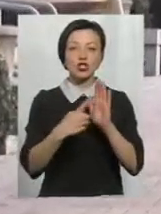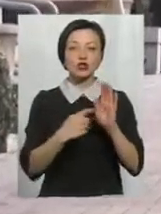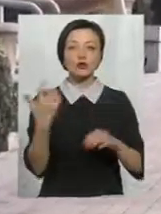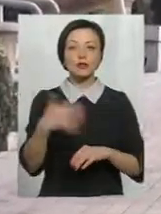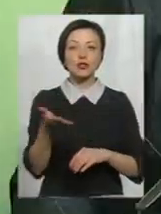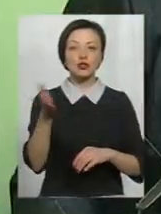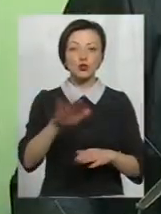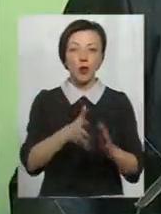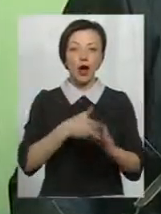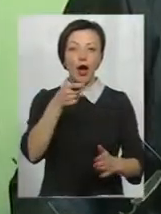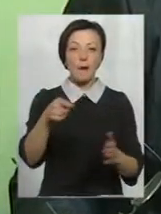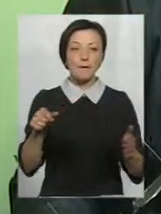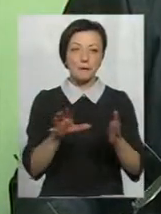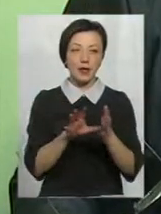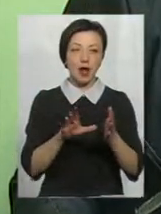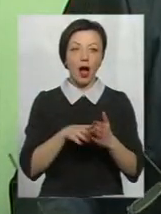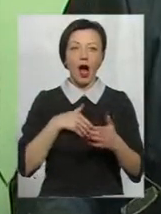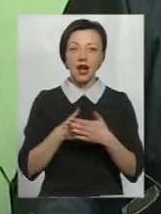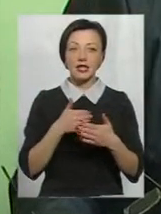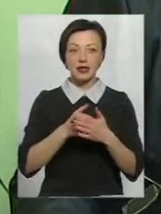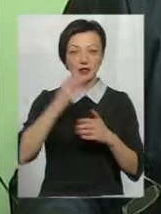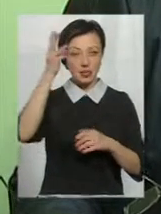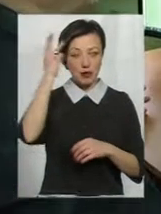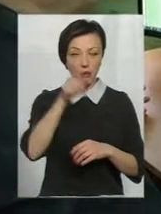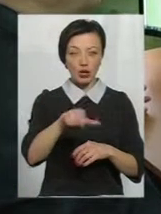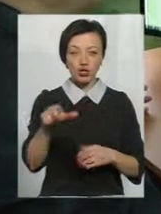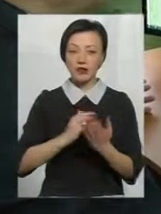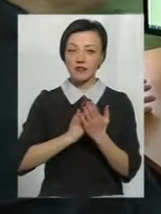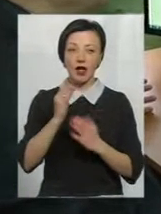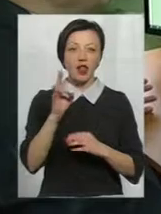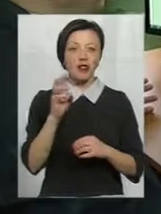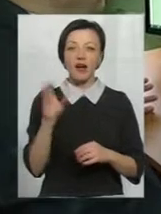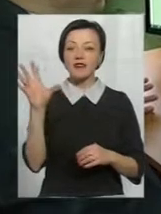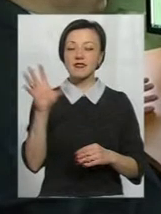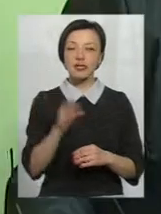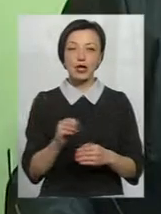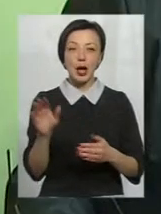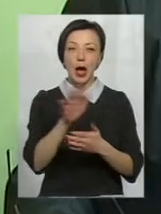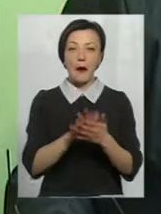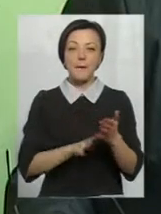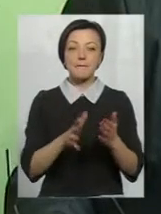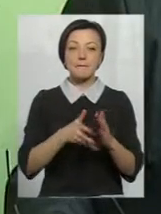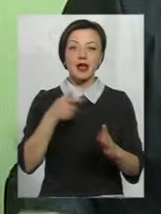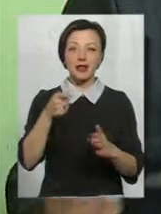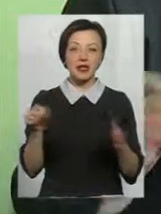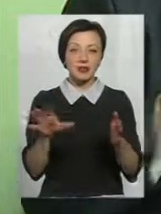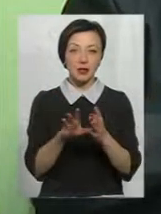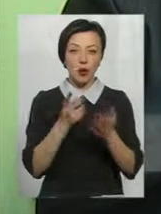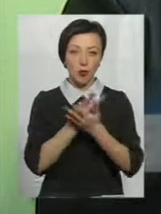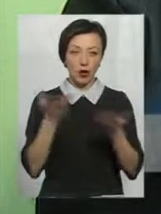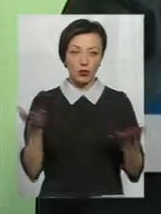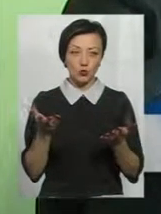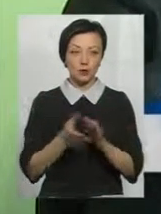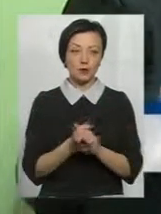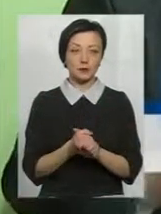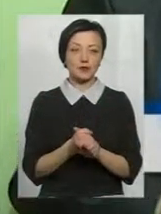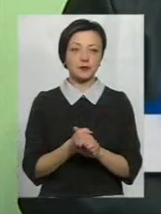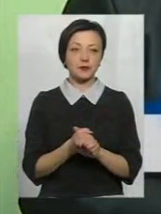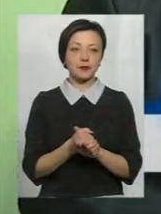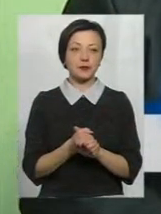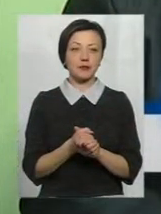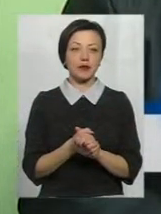650 петицій. Активність хмельничан досить висока. Не всі петиції, не всі оприлюднюються. Не